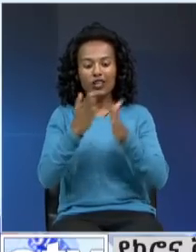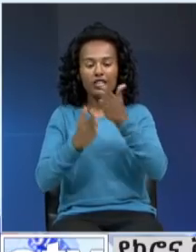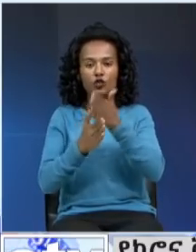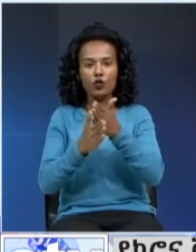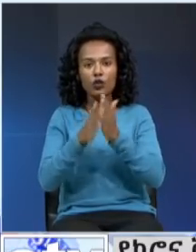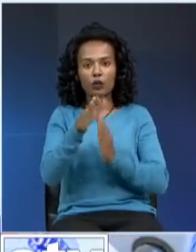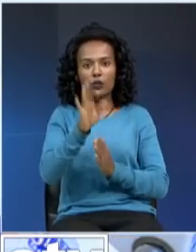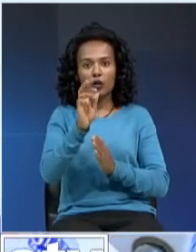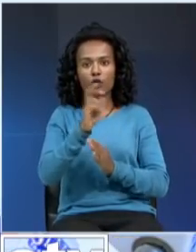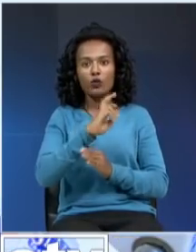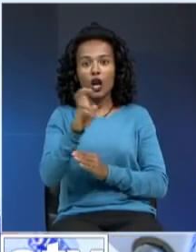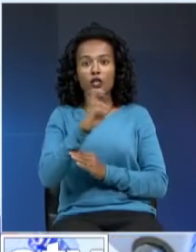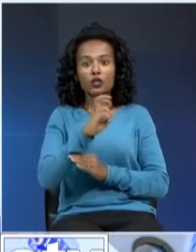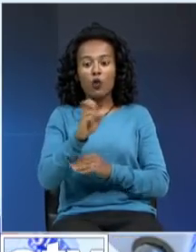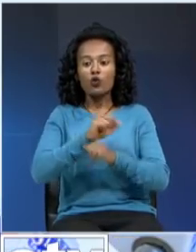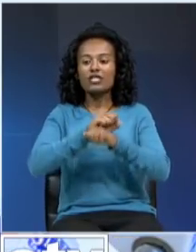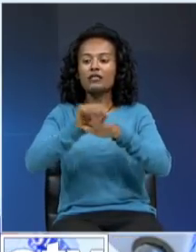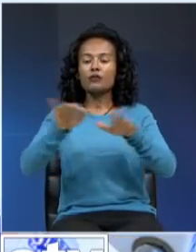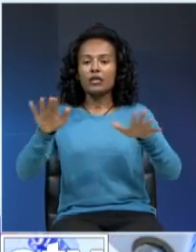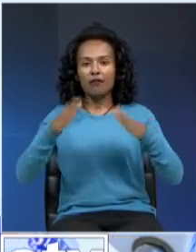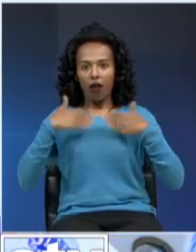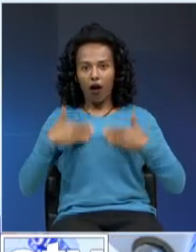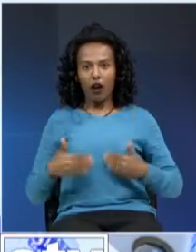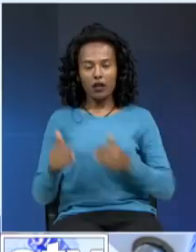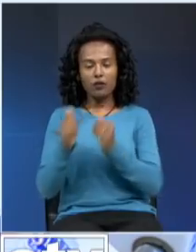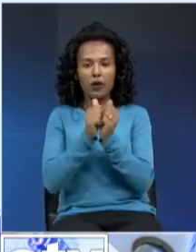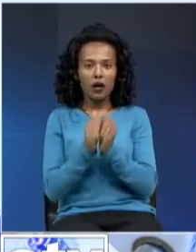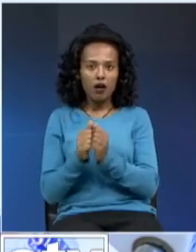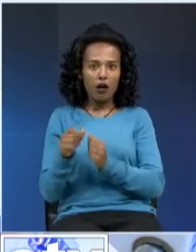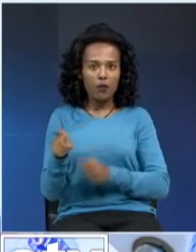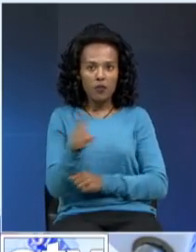የሚገኙ የትራንስፖርት ስምሪት አካላት በጋራ በመሆን